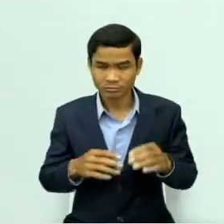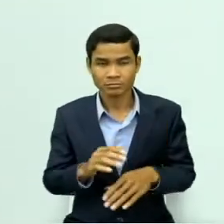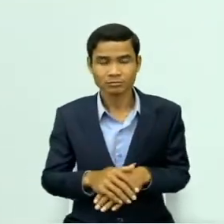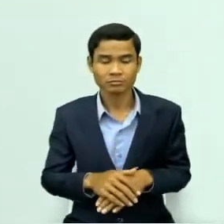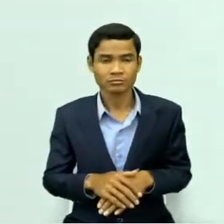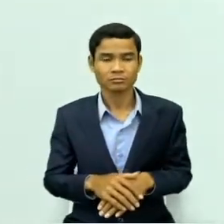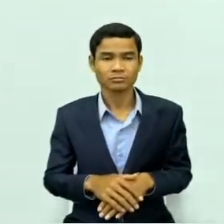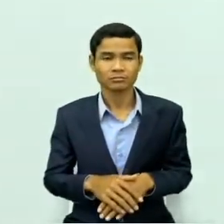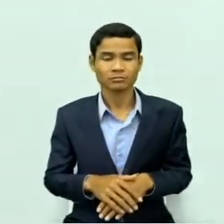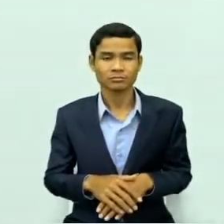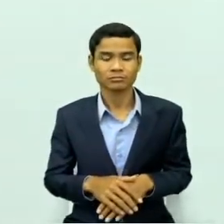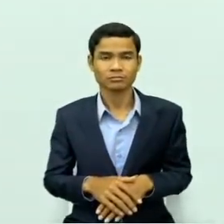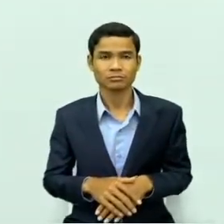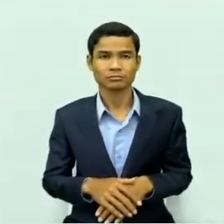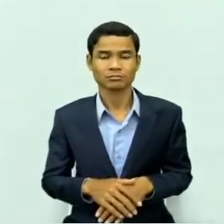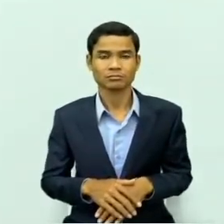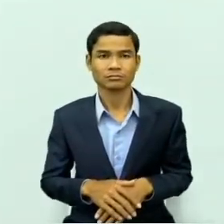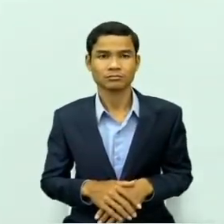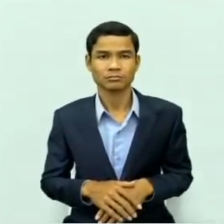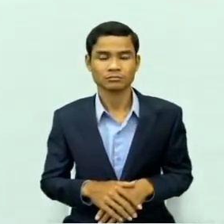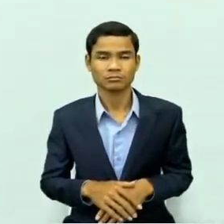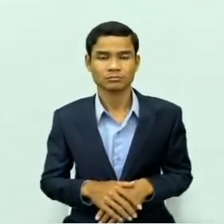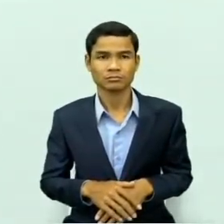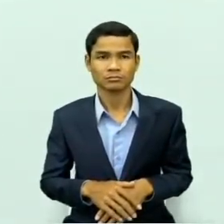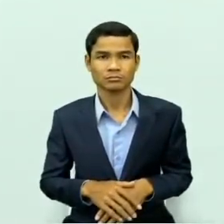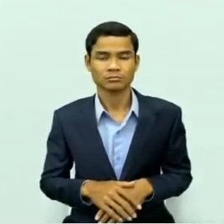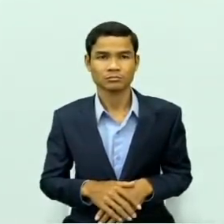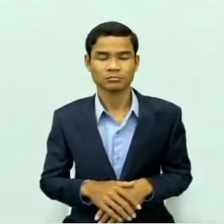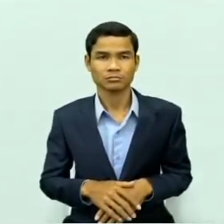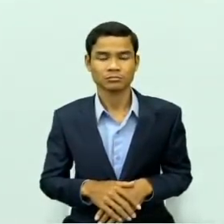Chà, con chẳng đăng ấy chỉ bị ở vầy, con chẳng mơ tưởng ở khả nền á.